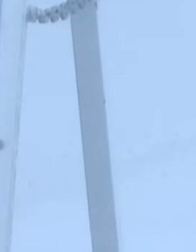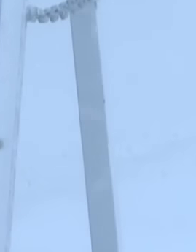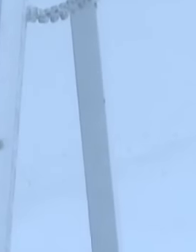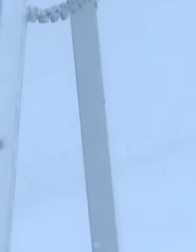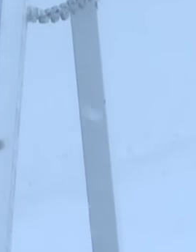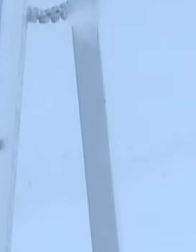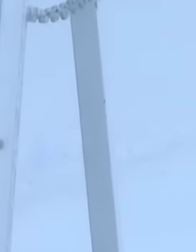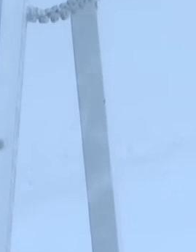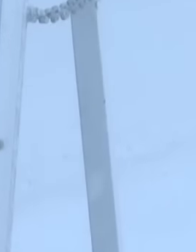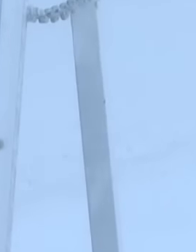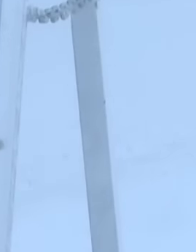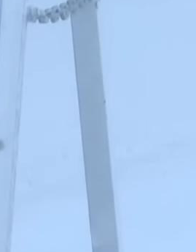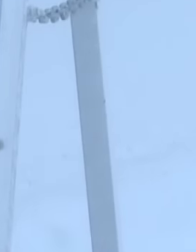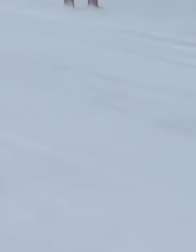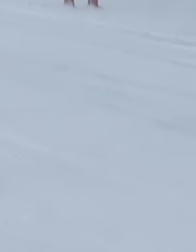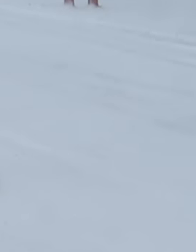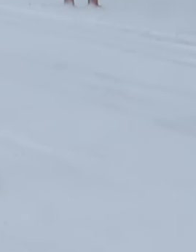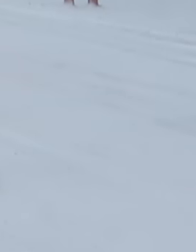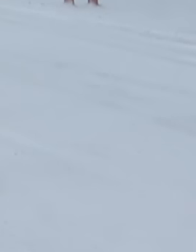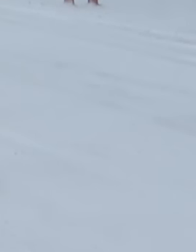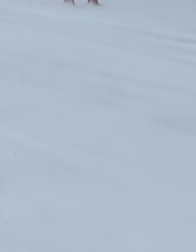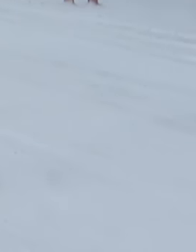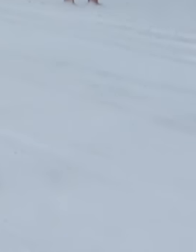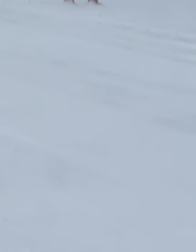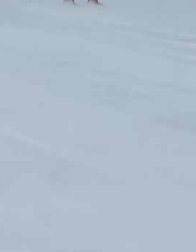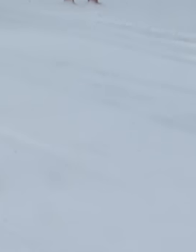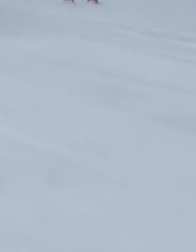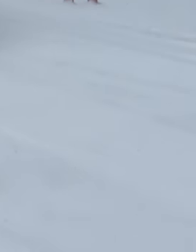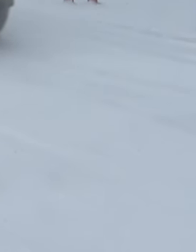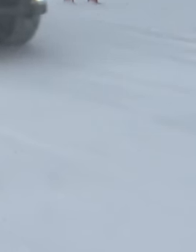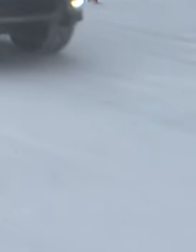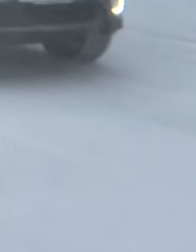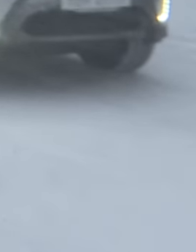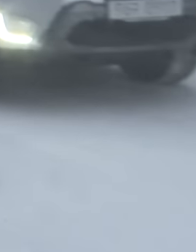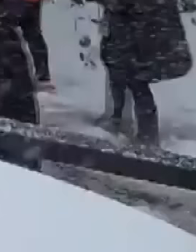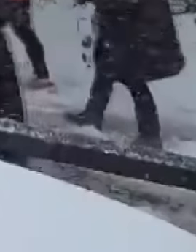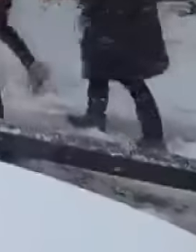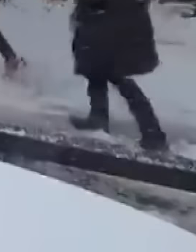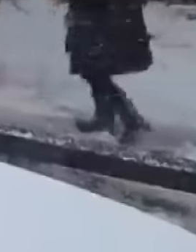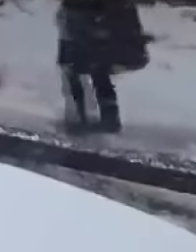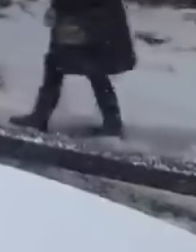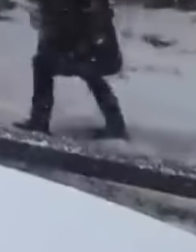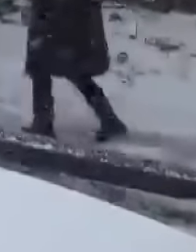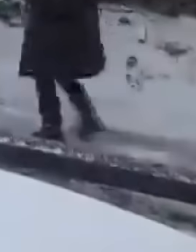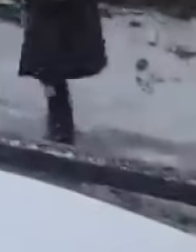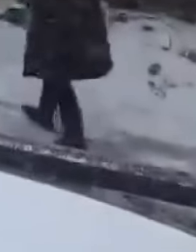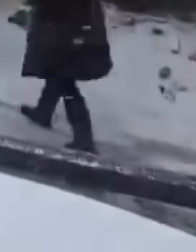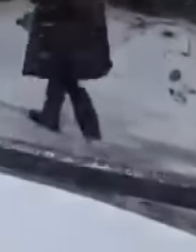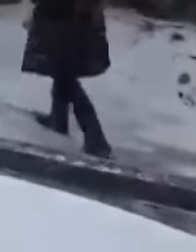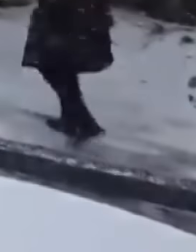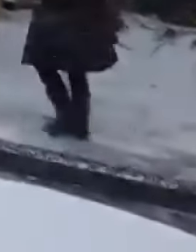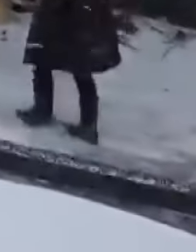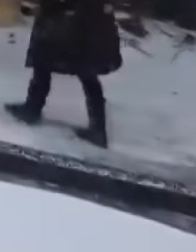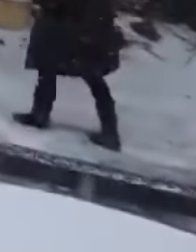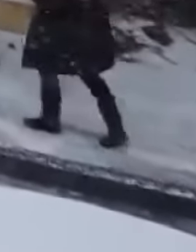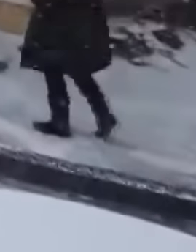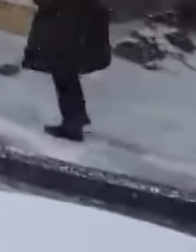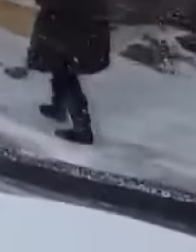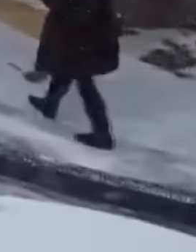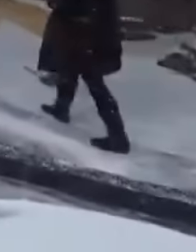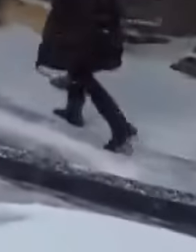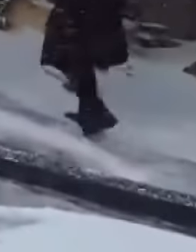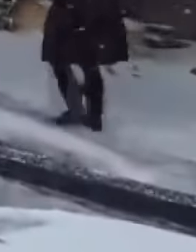도로도 통제됐습니다. 살살 운전해보지만 언덕길에선 속수무책. 서로